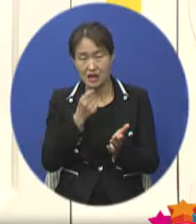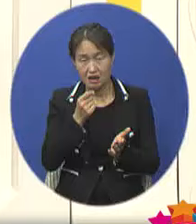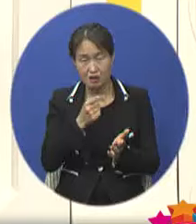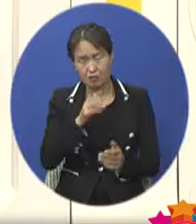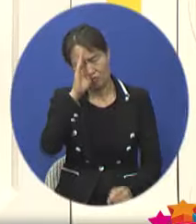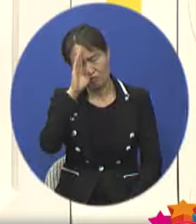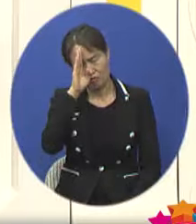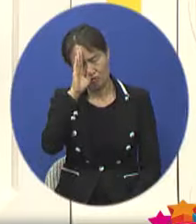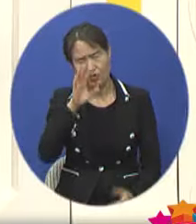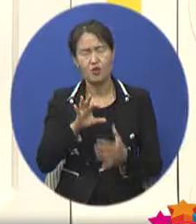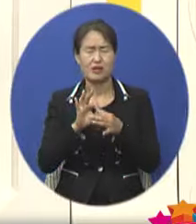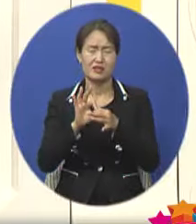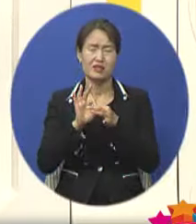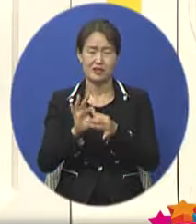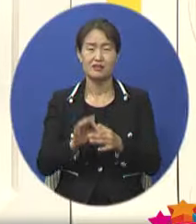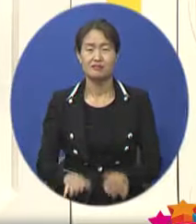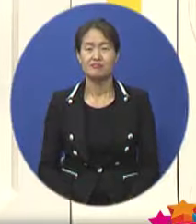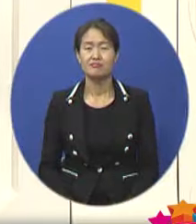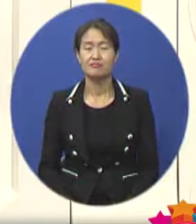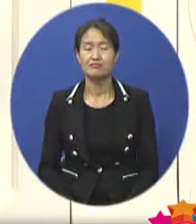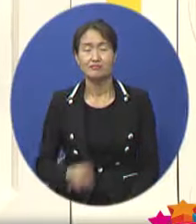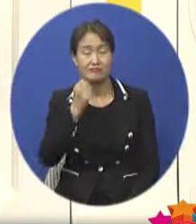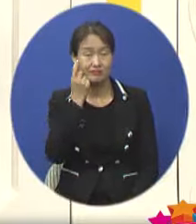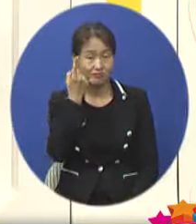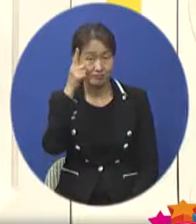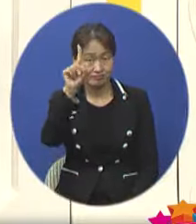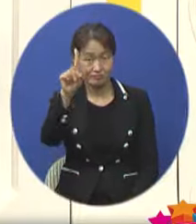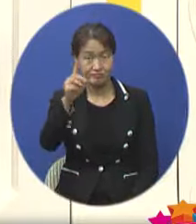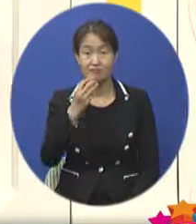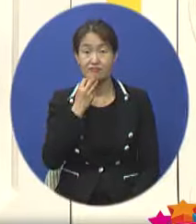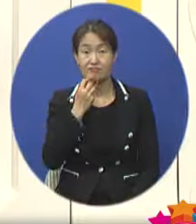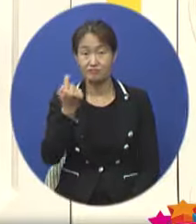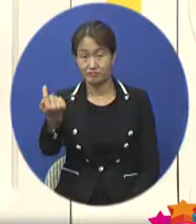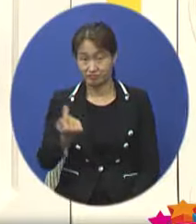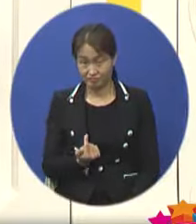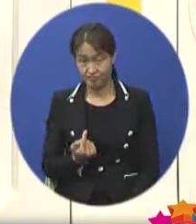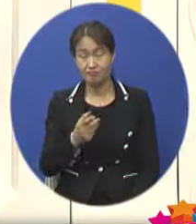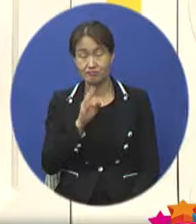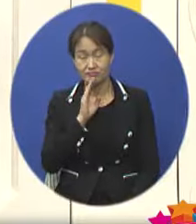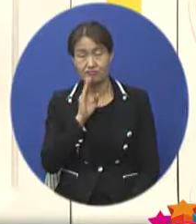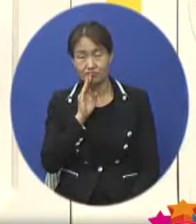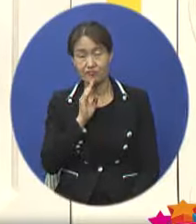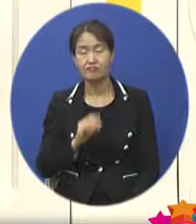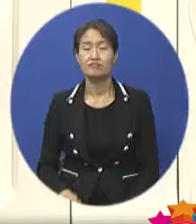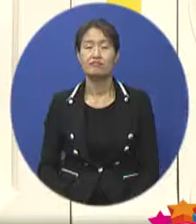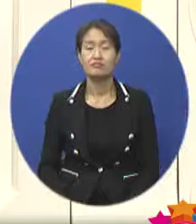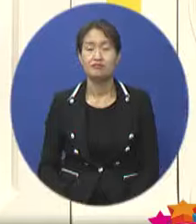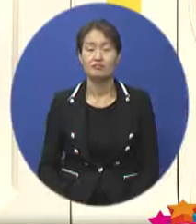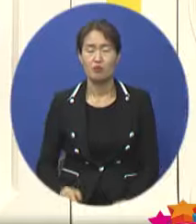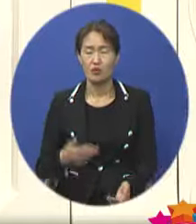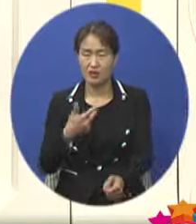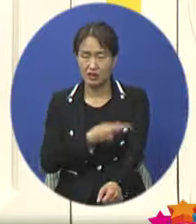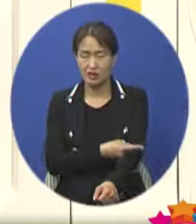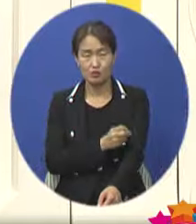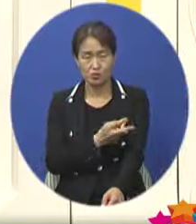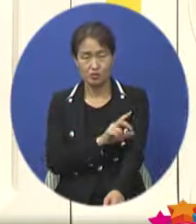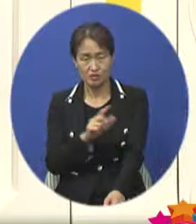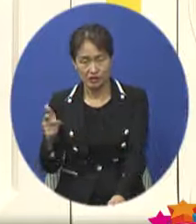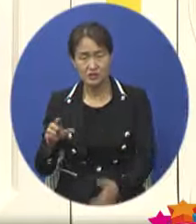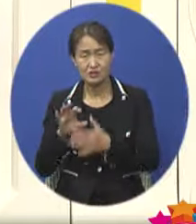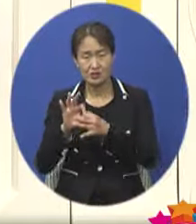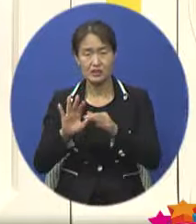몸이 아파가지고요. 예. 예. 한 달에 한 번씩 이렇게 서울에 오셔서 예. 예. 시술 받고 가시고 네. 계시군요. 네. 일단